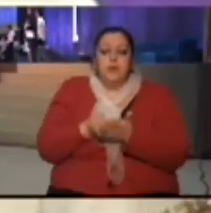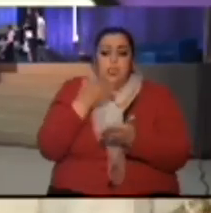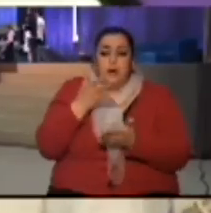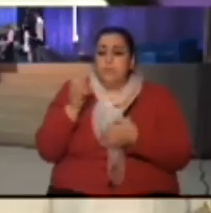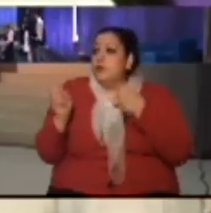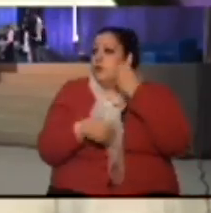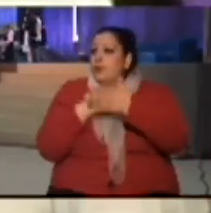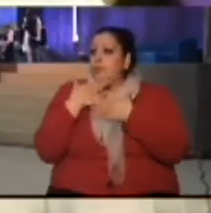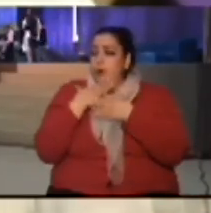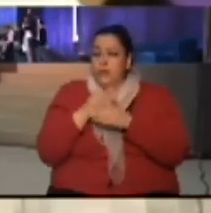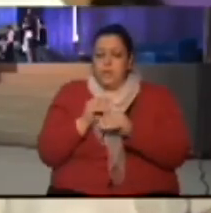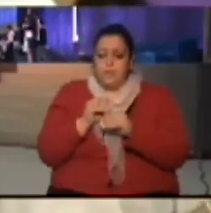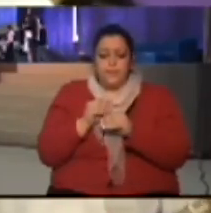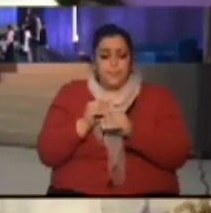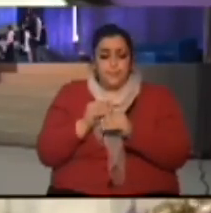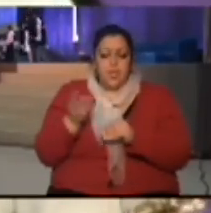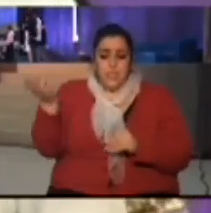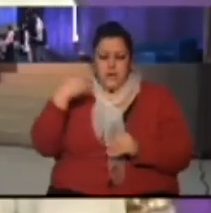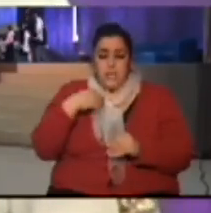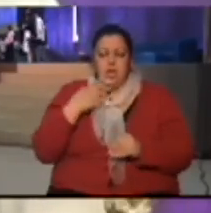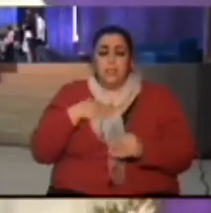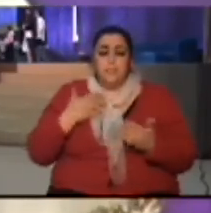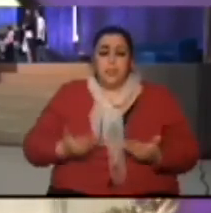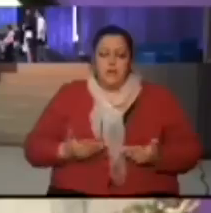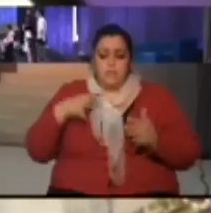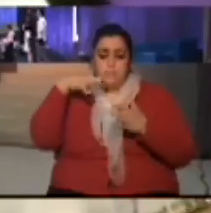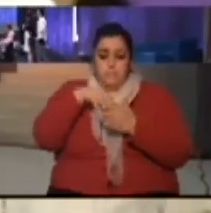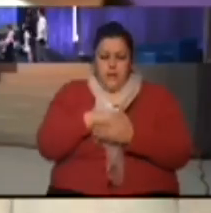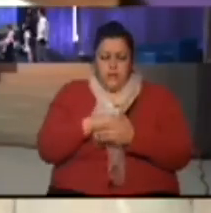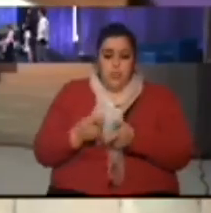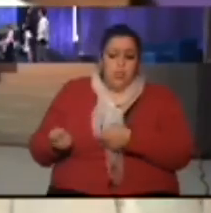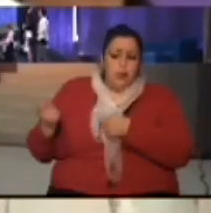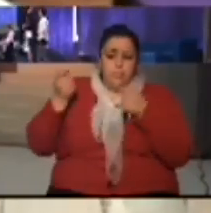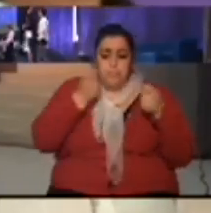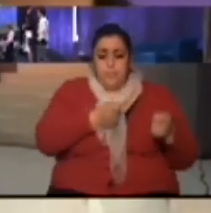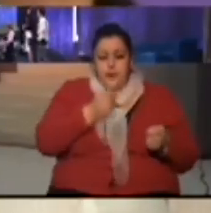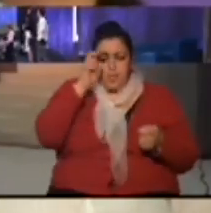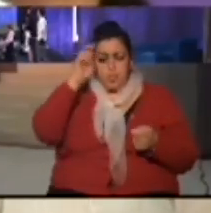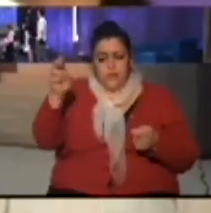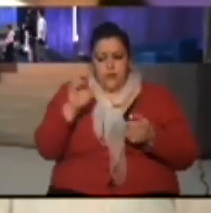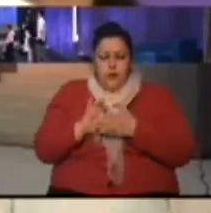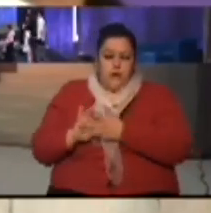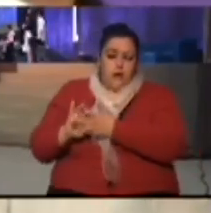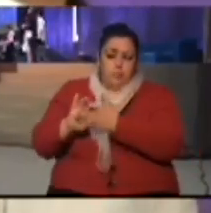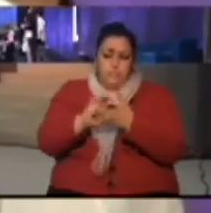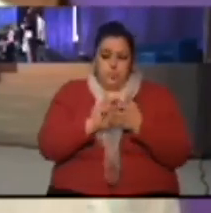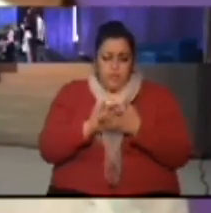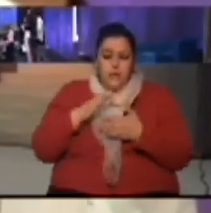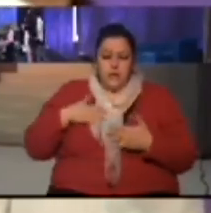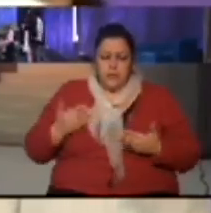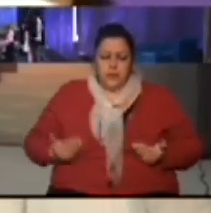Հոգի, եկ իմ կյանքի մեջ, բեր Աստծո խաղաղությունը իմ կյանքի